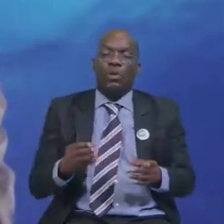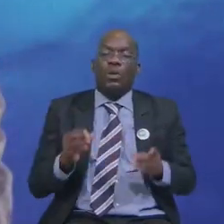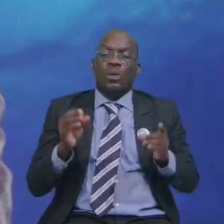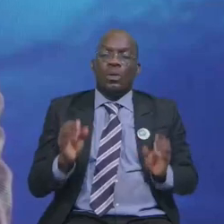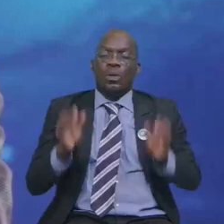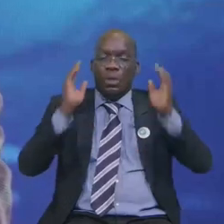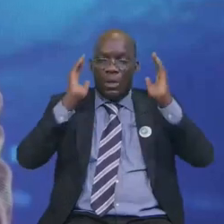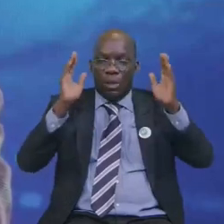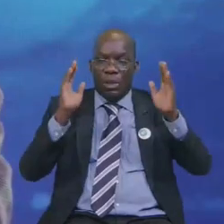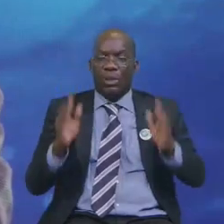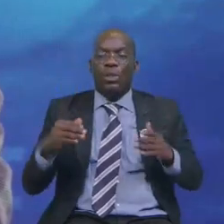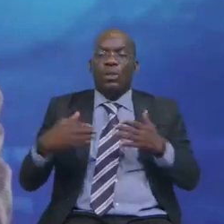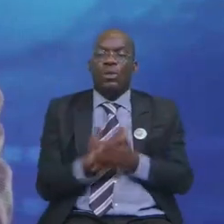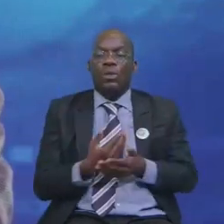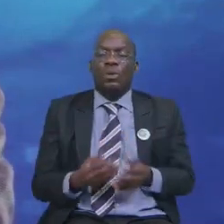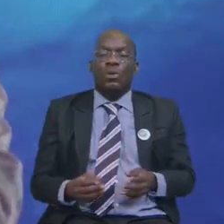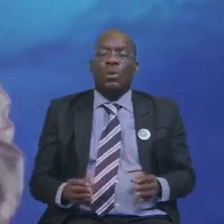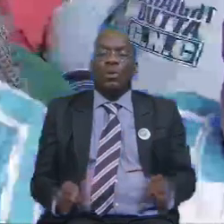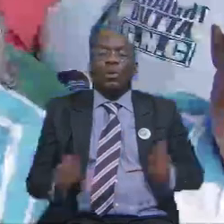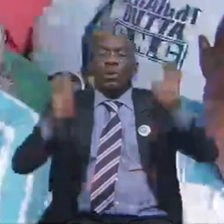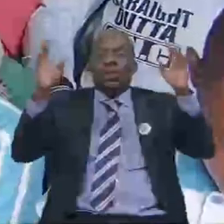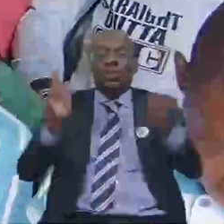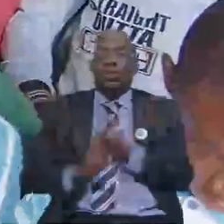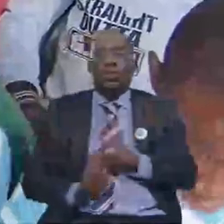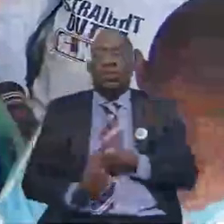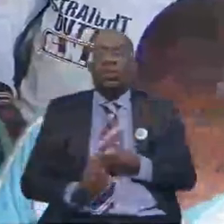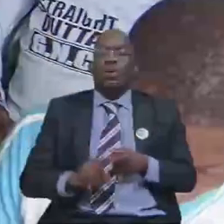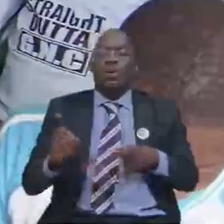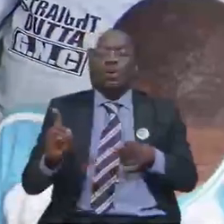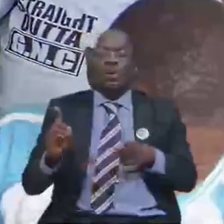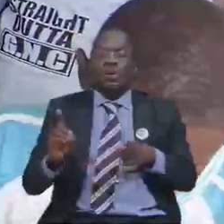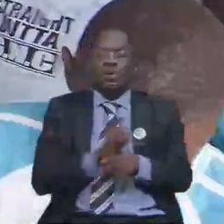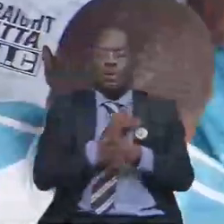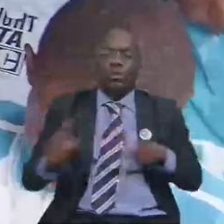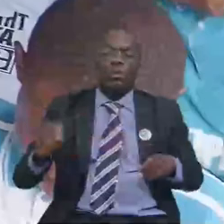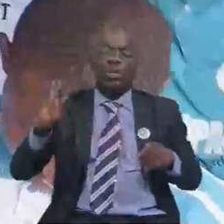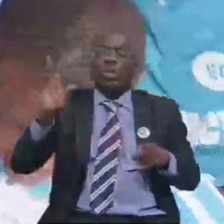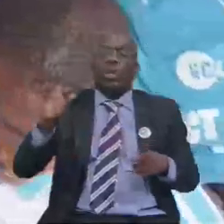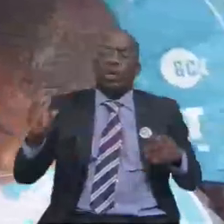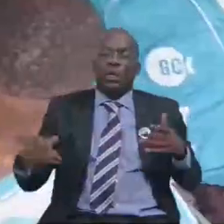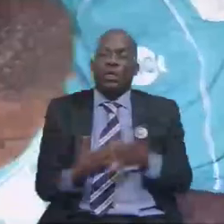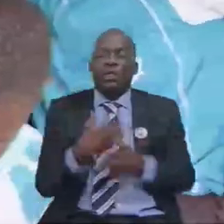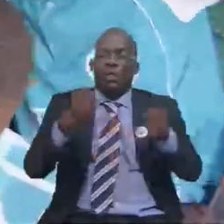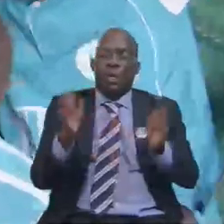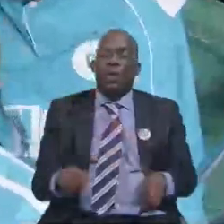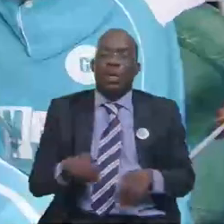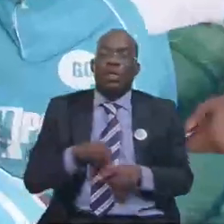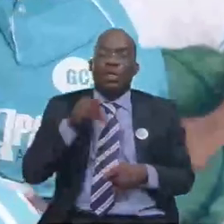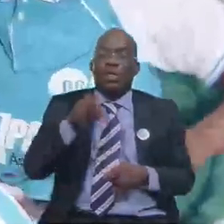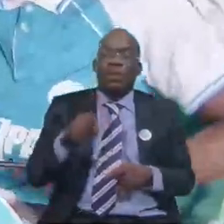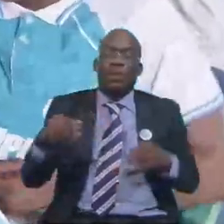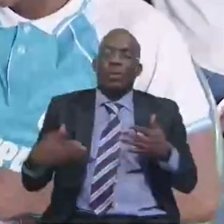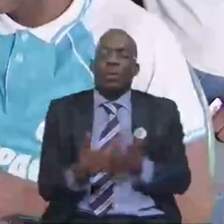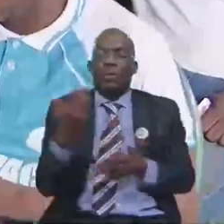dédicace de voir amen une nouvelle dynamique en toi amen une nouvelle